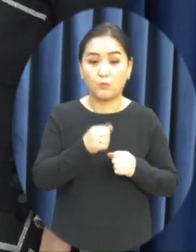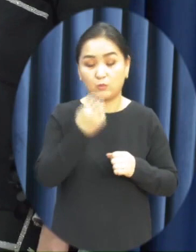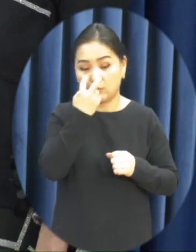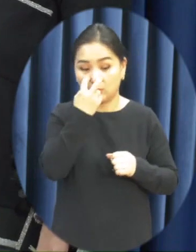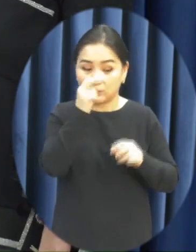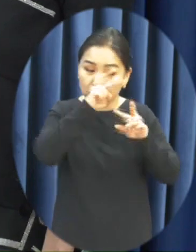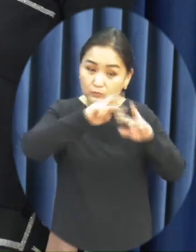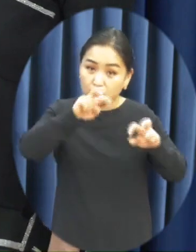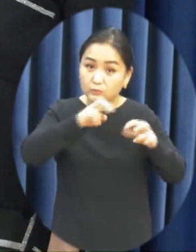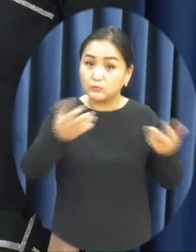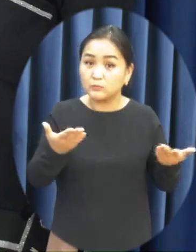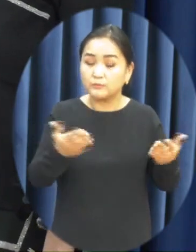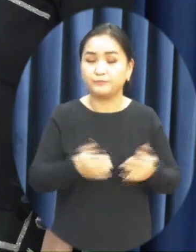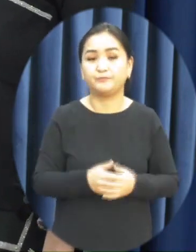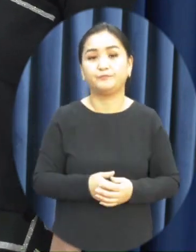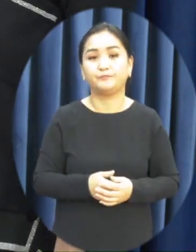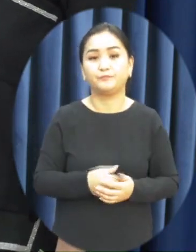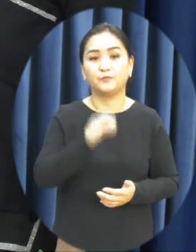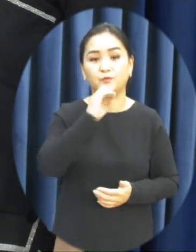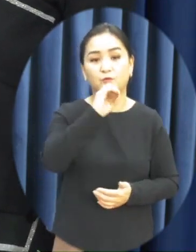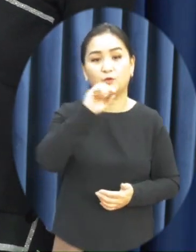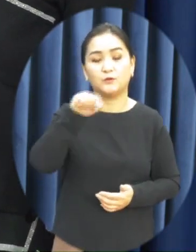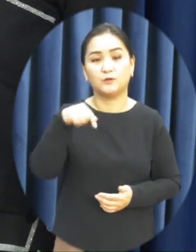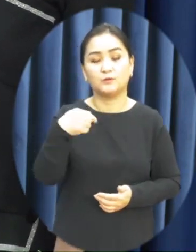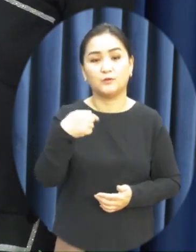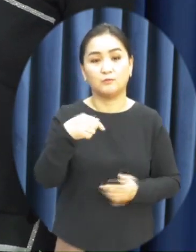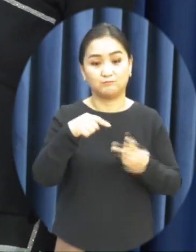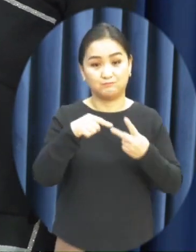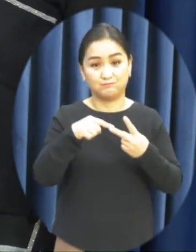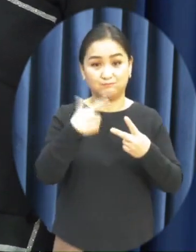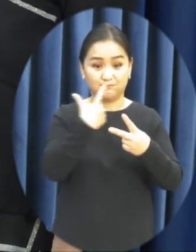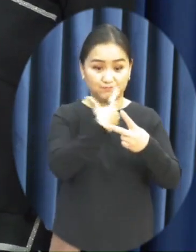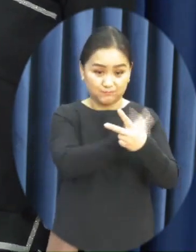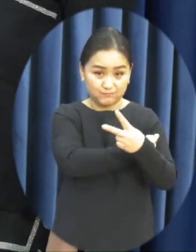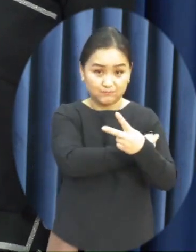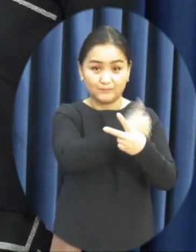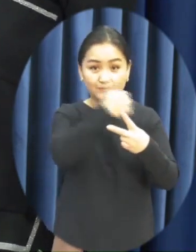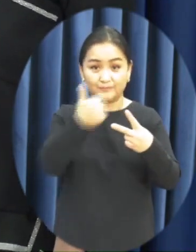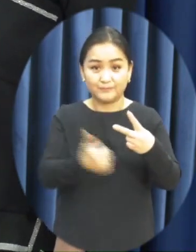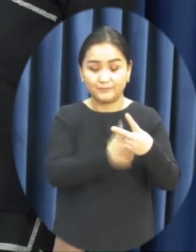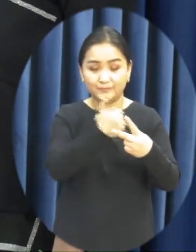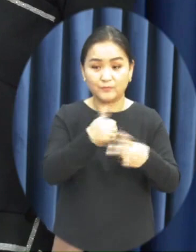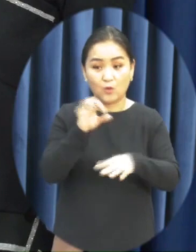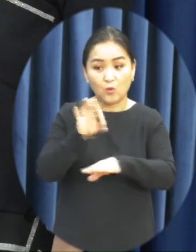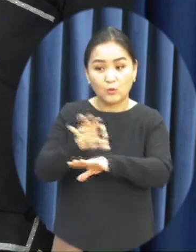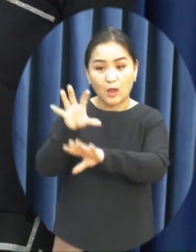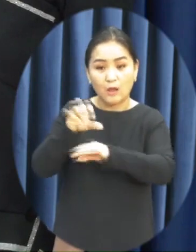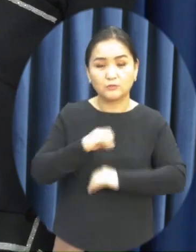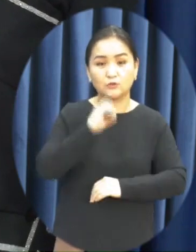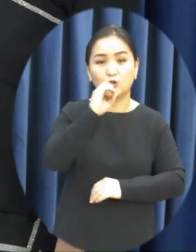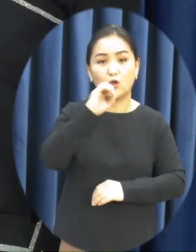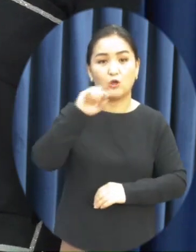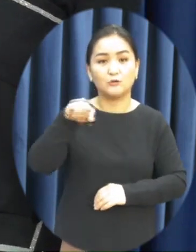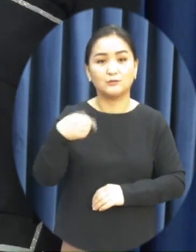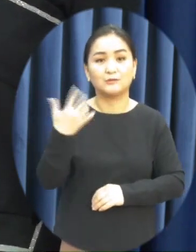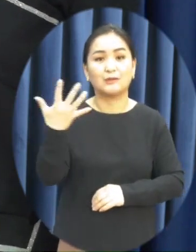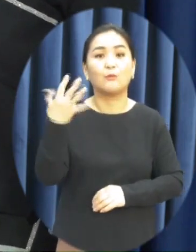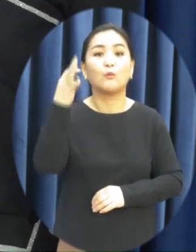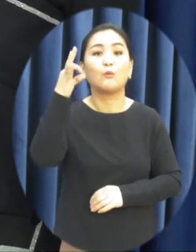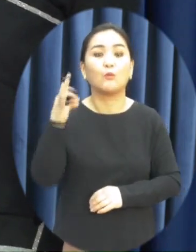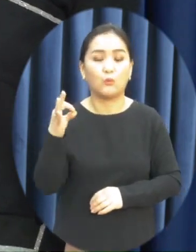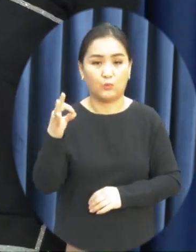ད པའི པའི ནདེས གའི ཡིན པར པའི ཡིན དེགས དེ